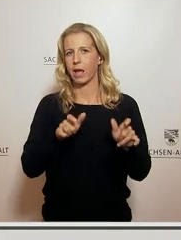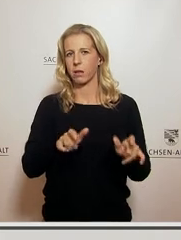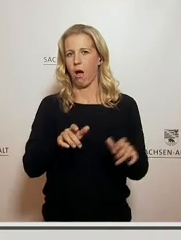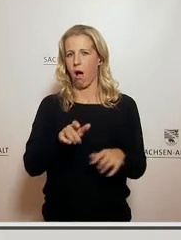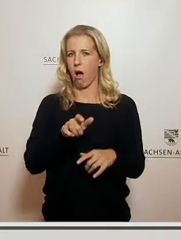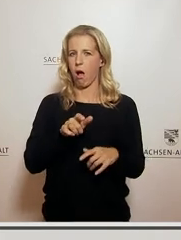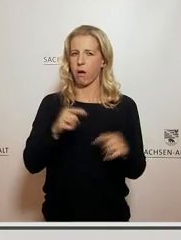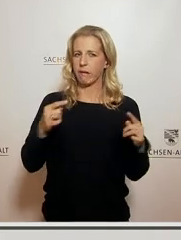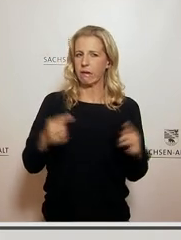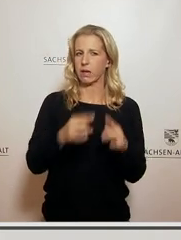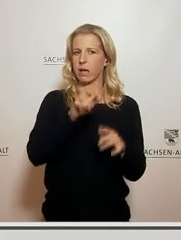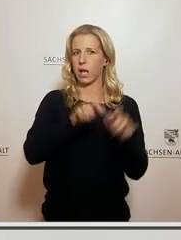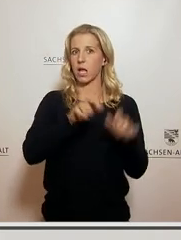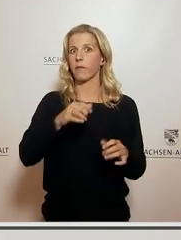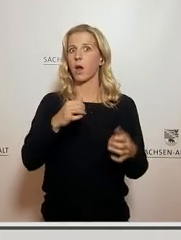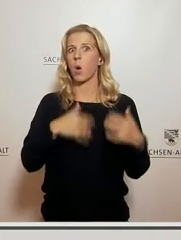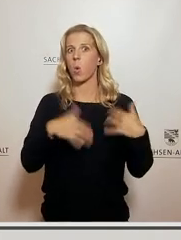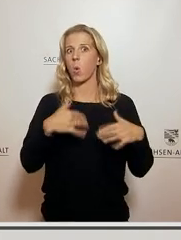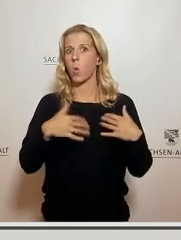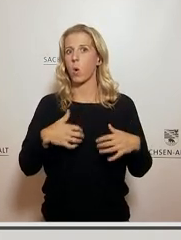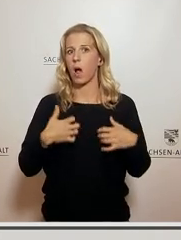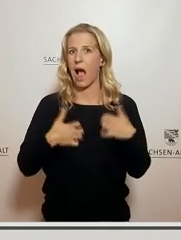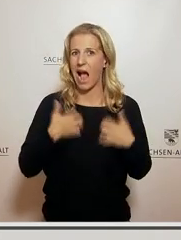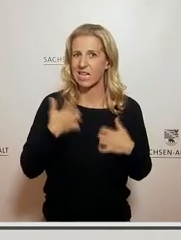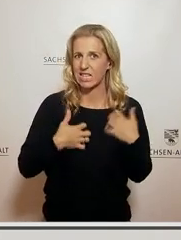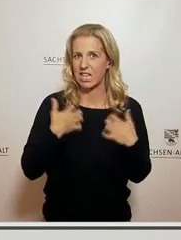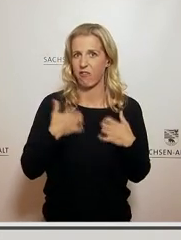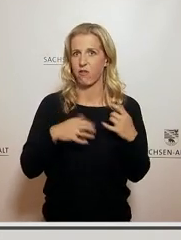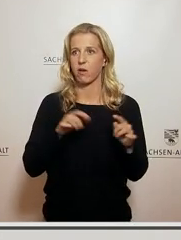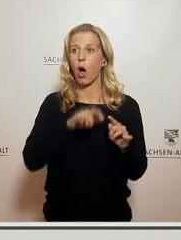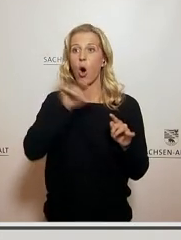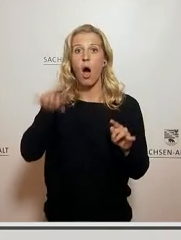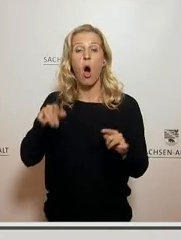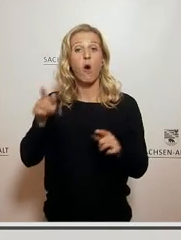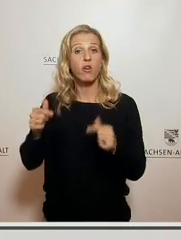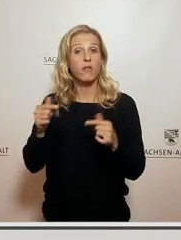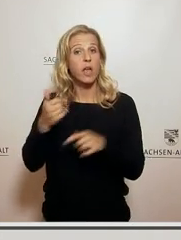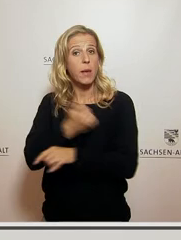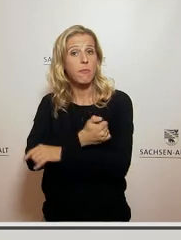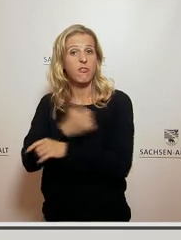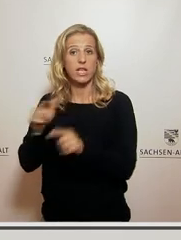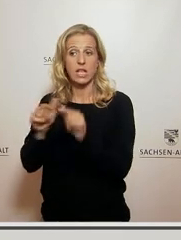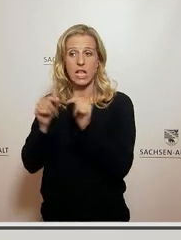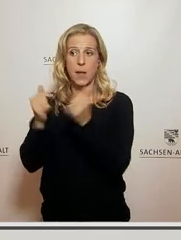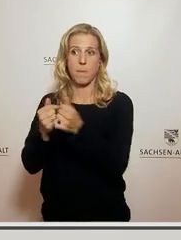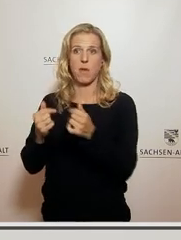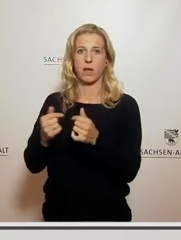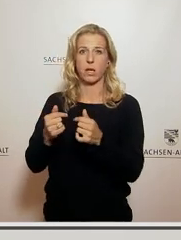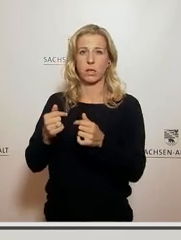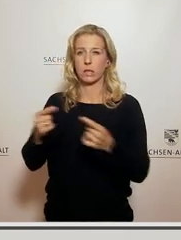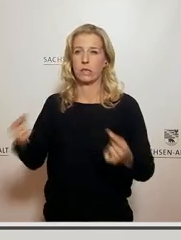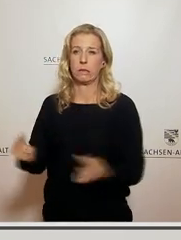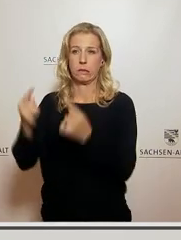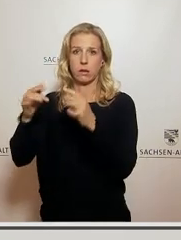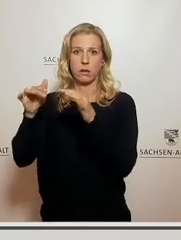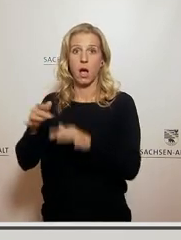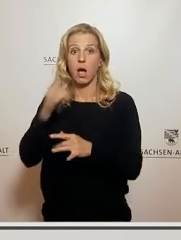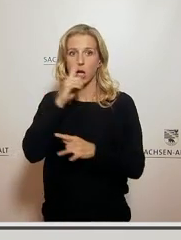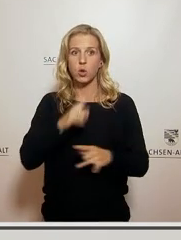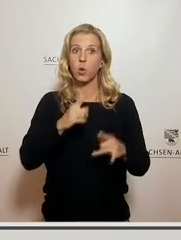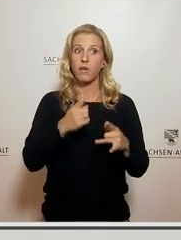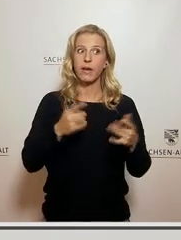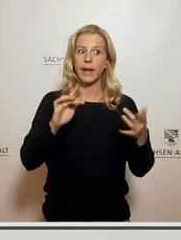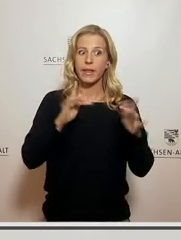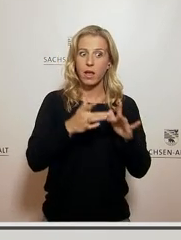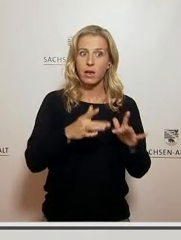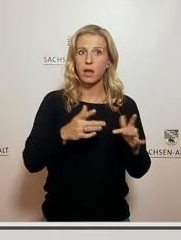aggressiv auch ist gegenüber Impfteams und Impfzentren. Das wird uns mehrfach berichtet, dass nicht nur die Aggression im Netz ist, sondern auch